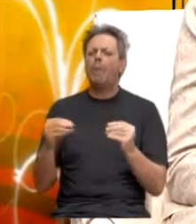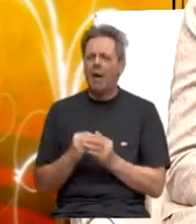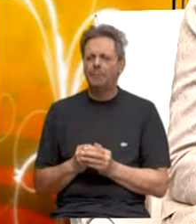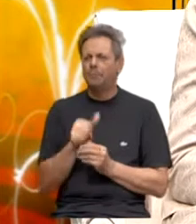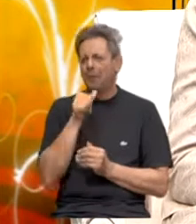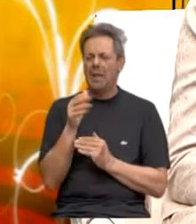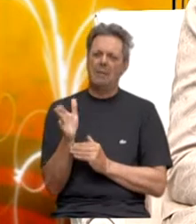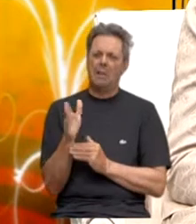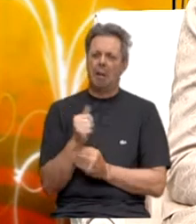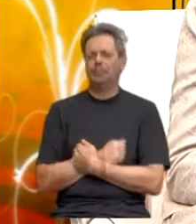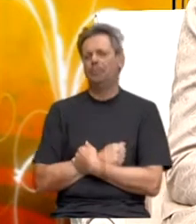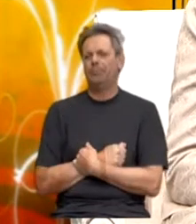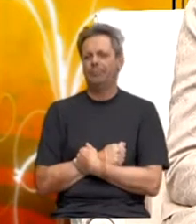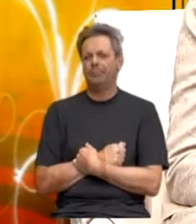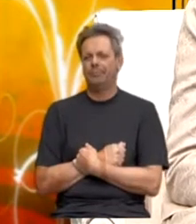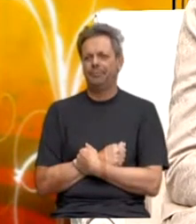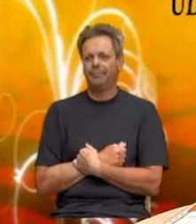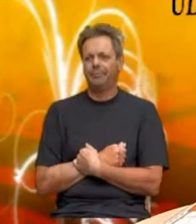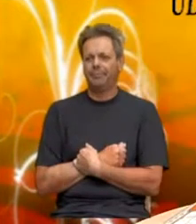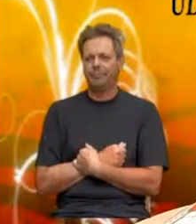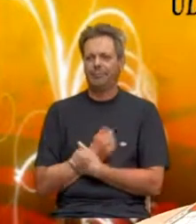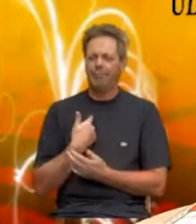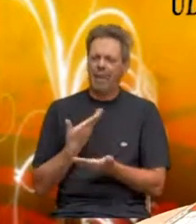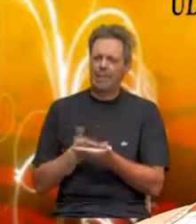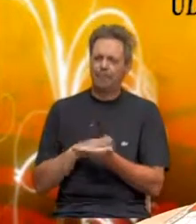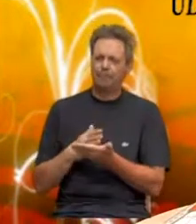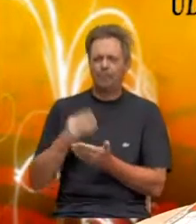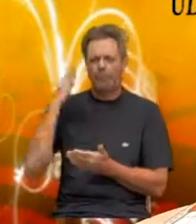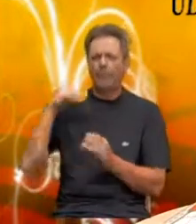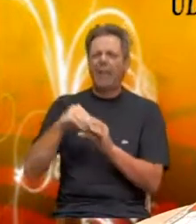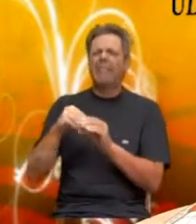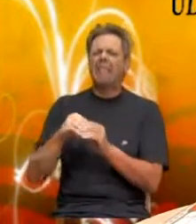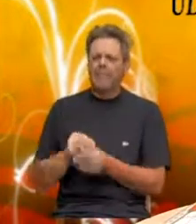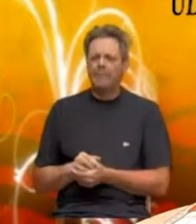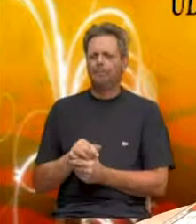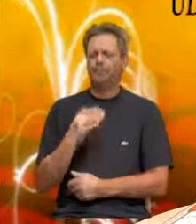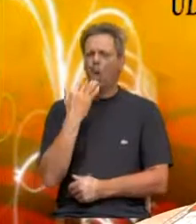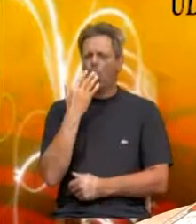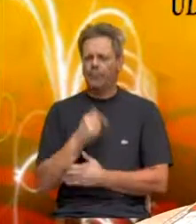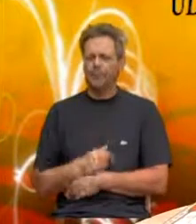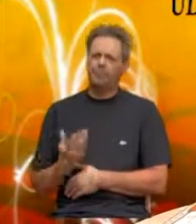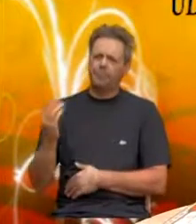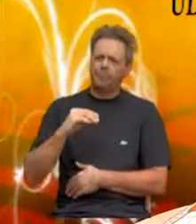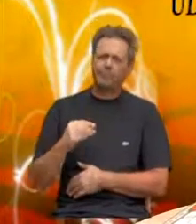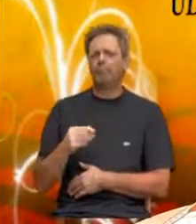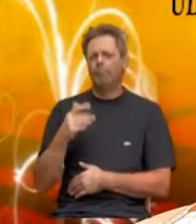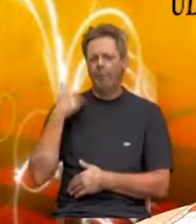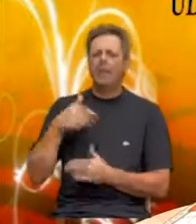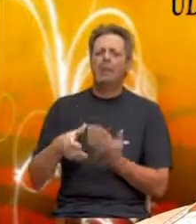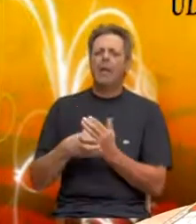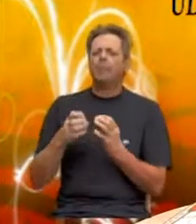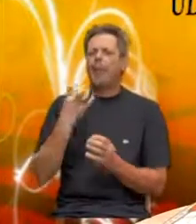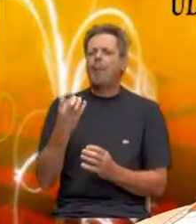malo riba. Eto. Ja sam ispekla tikvice sa malo luka, dodala malo paradajza unutra